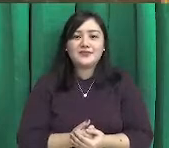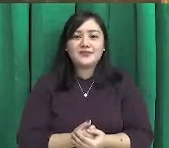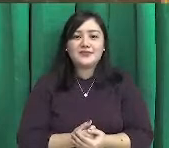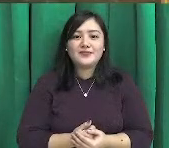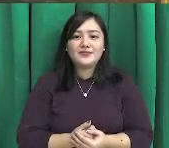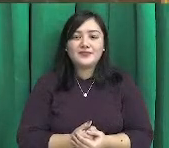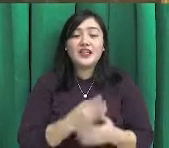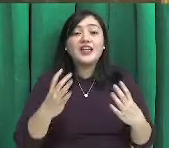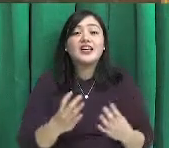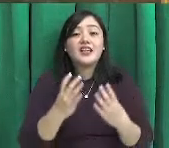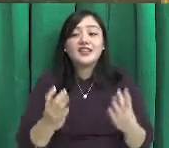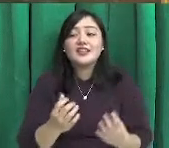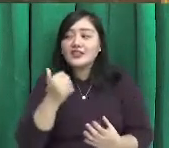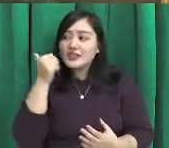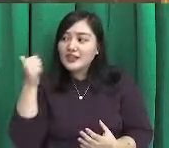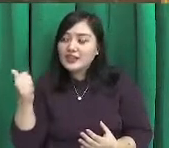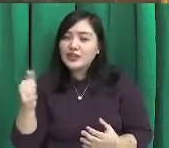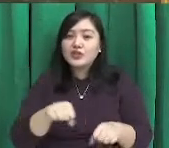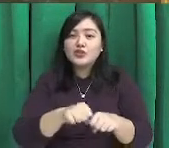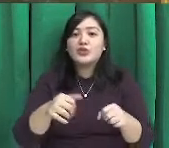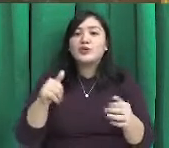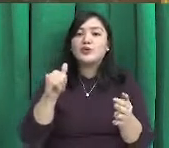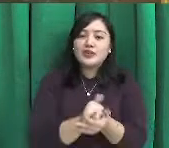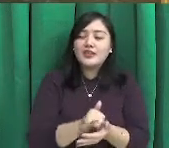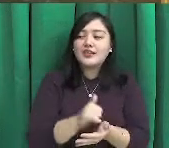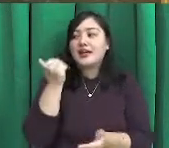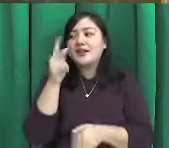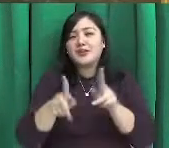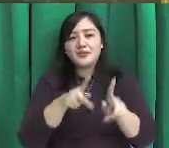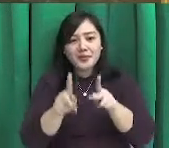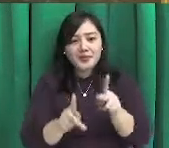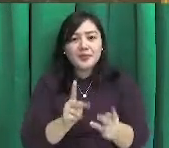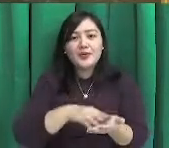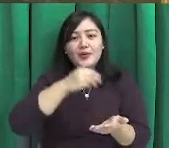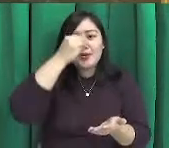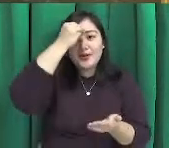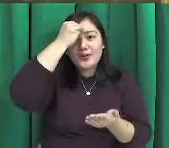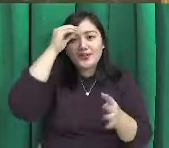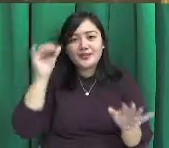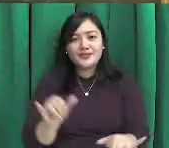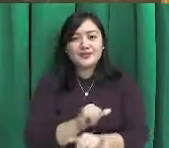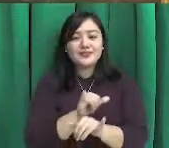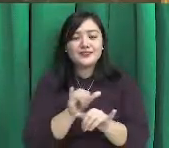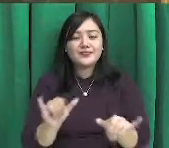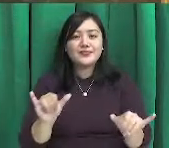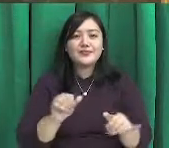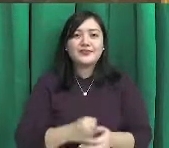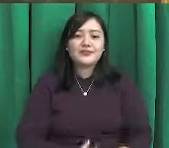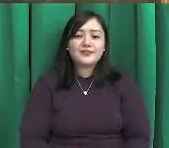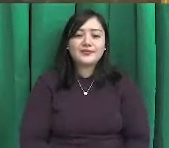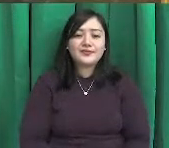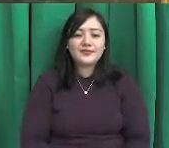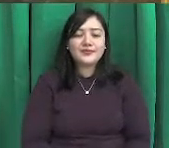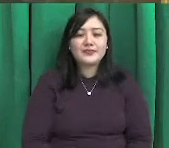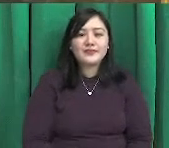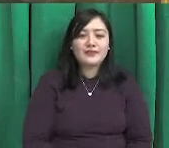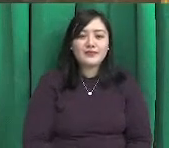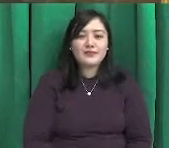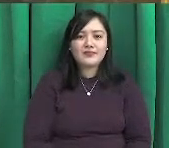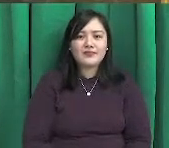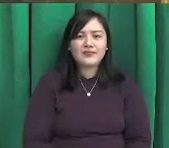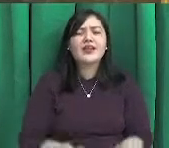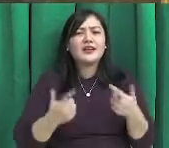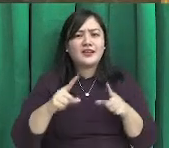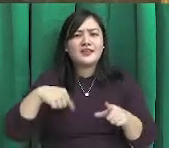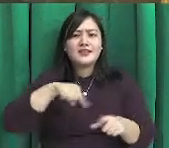po silang kagandahan, may matututunan po sila. Amen. Right? So yan po ang pinakamaganda, mga kapatid. Alright, simulan po natin.